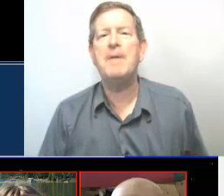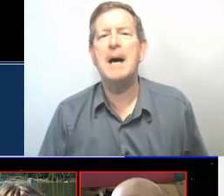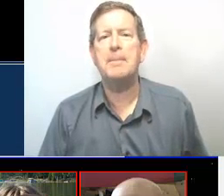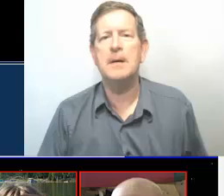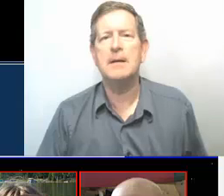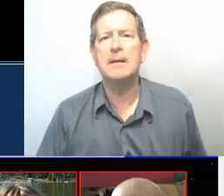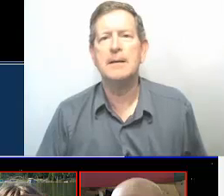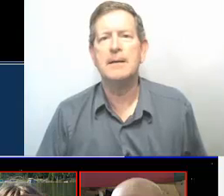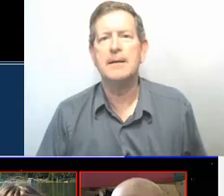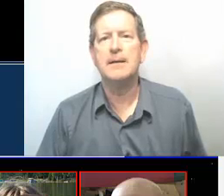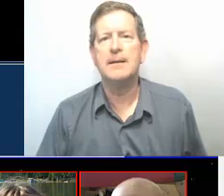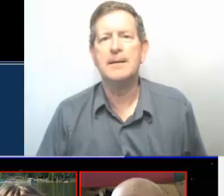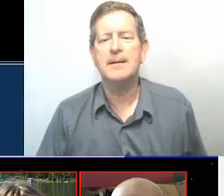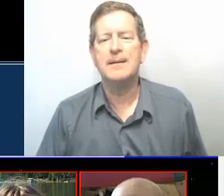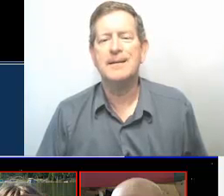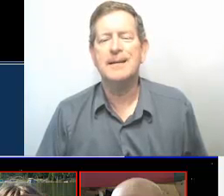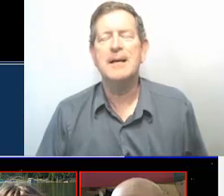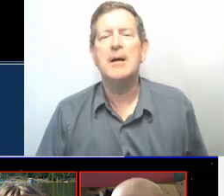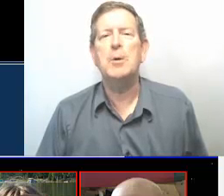la femme,